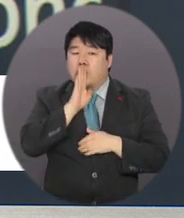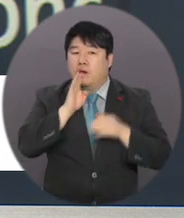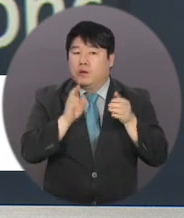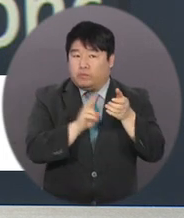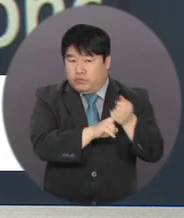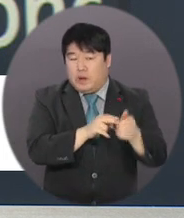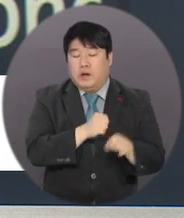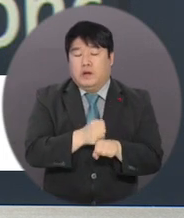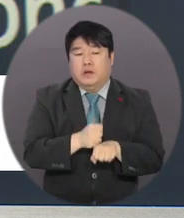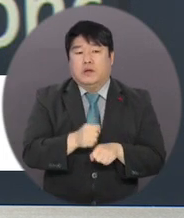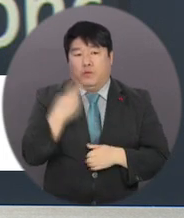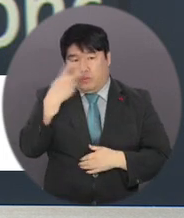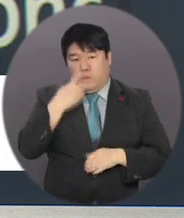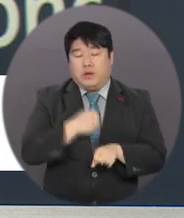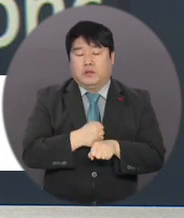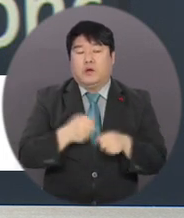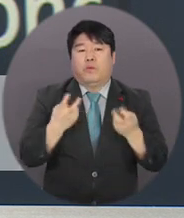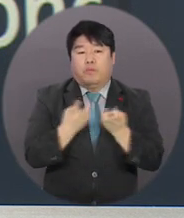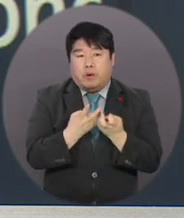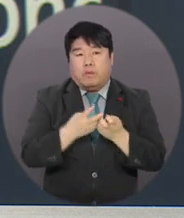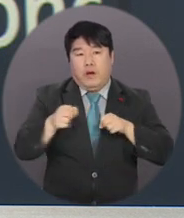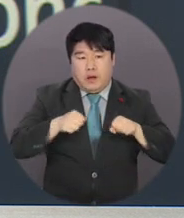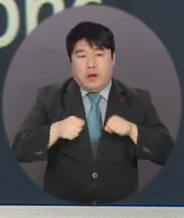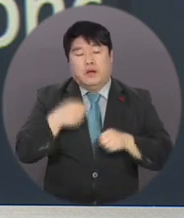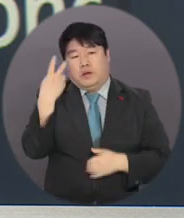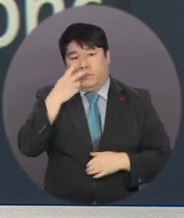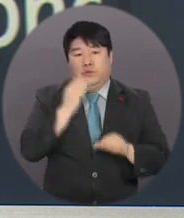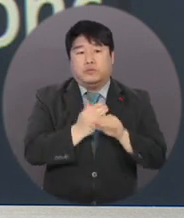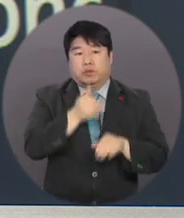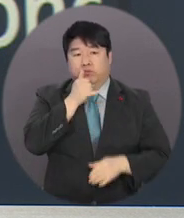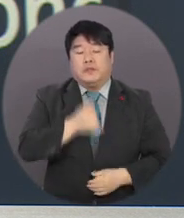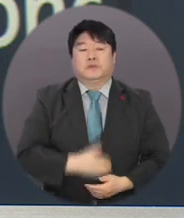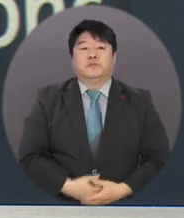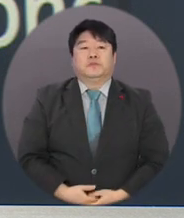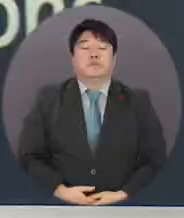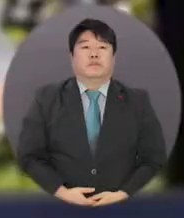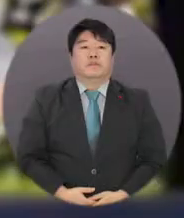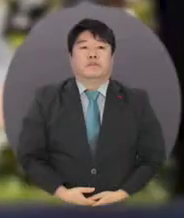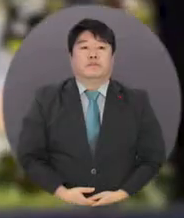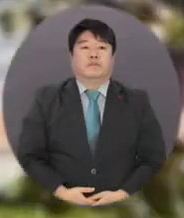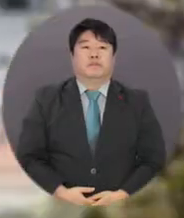확인하고 법적 대응을 검토하고 있습니다. 보도에 송정근 기자입니다.